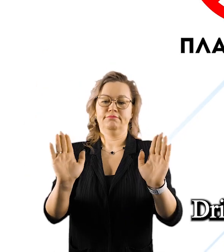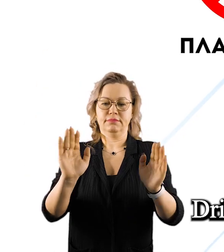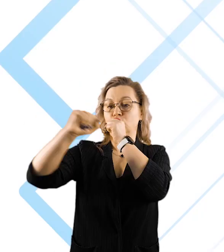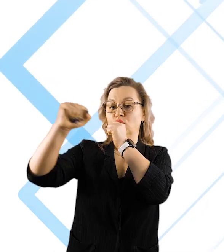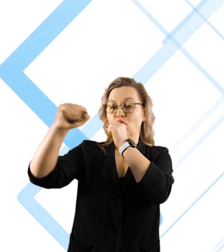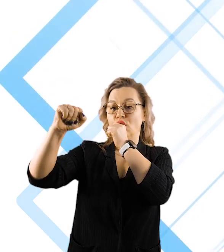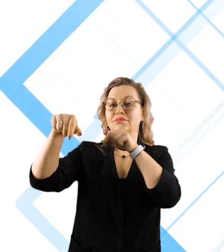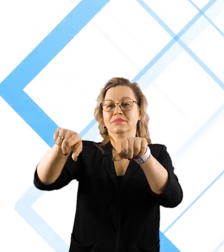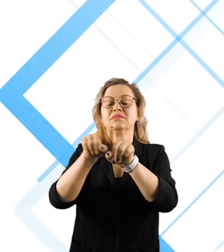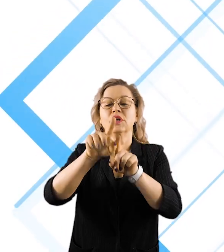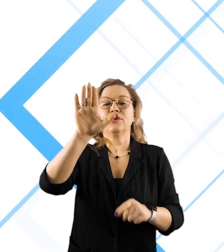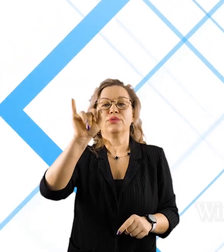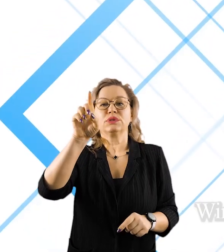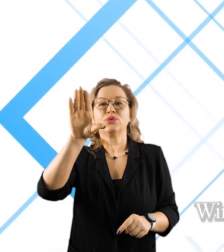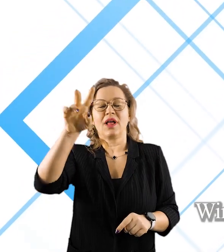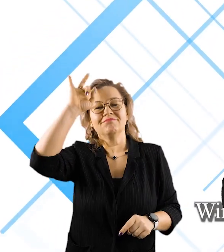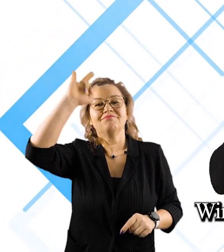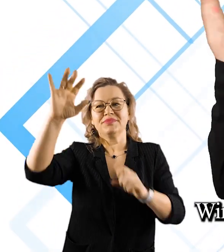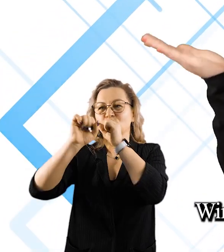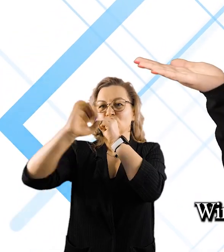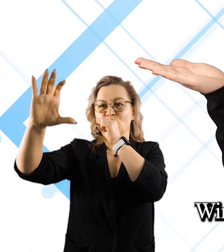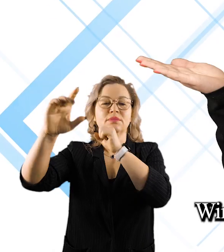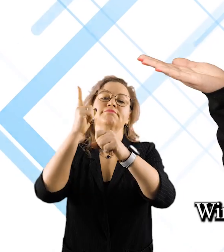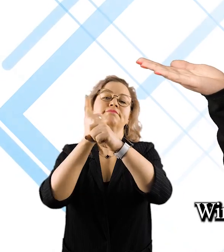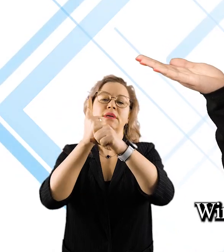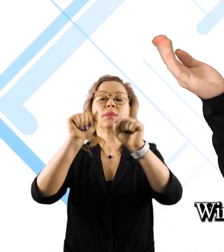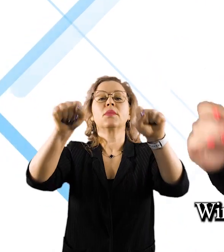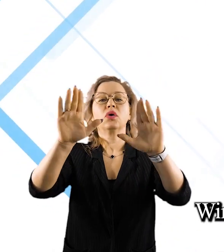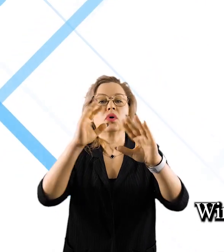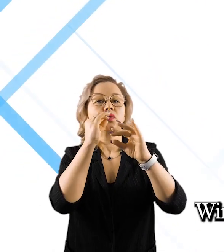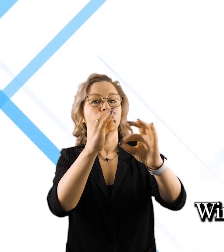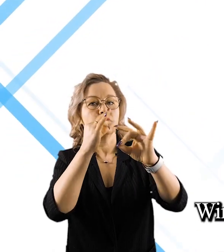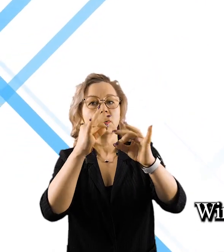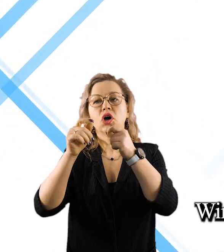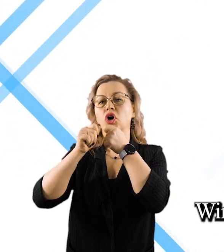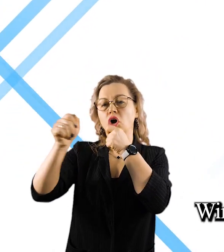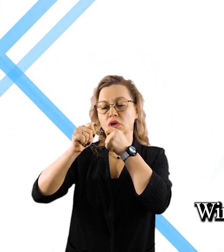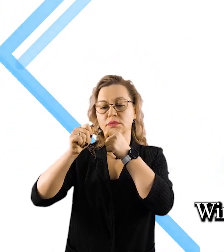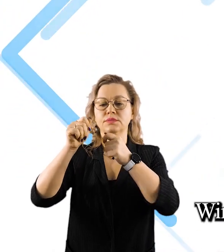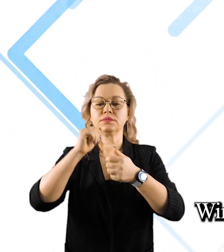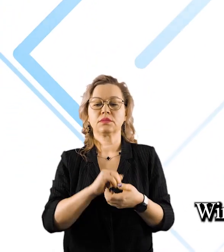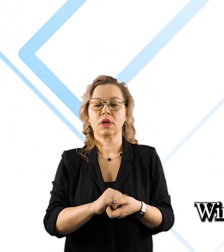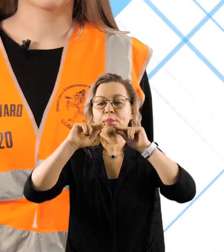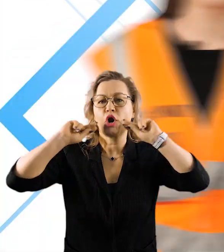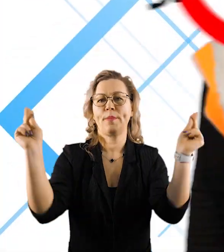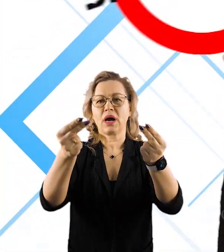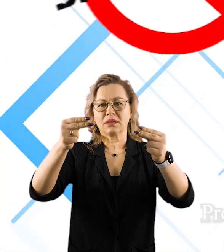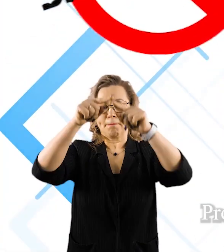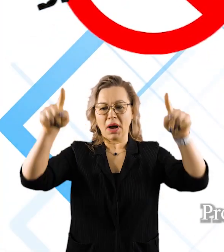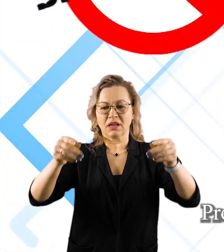литров. Духовые приспособления, в том числе в УВЗЛ, за исключением горных и дудок.